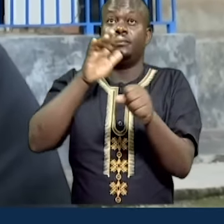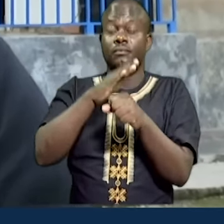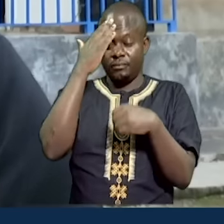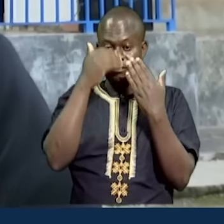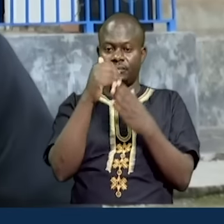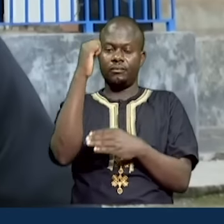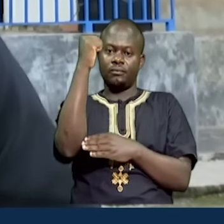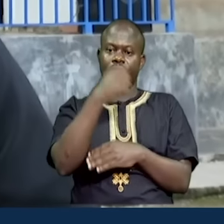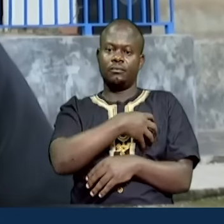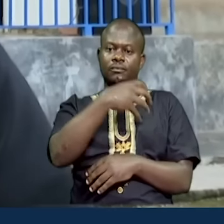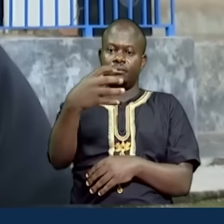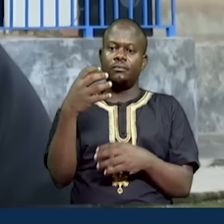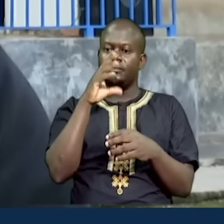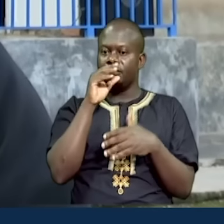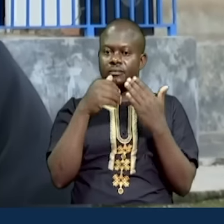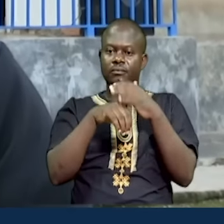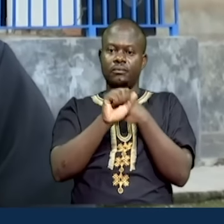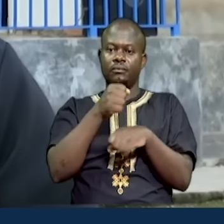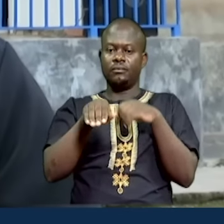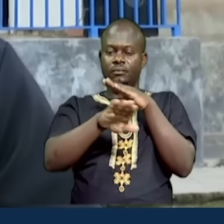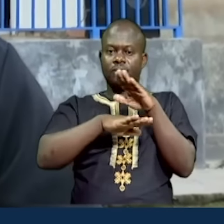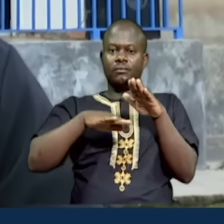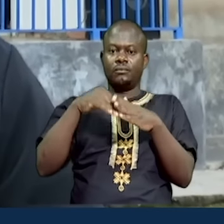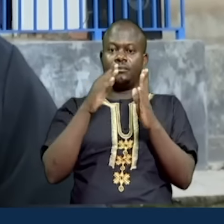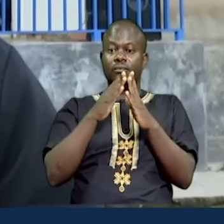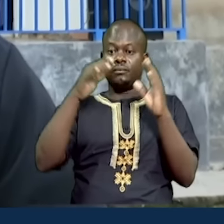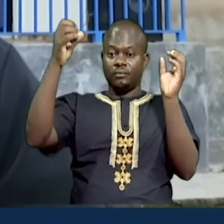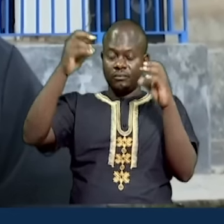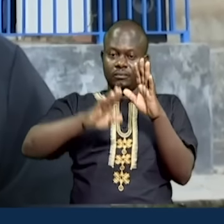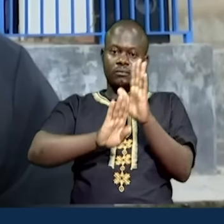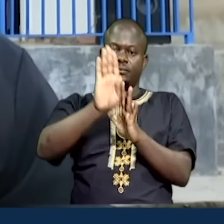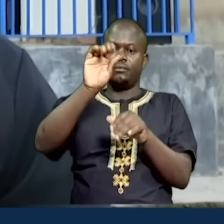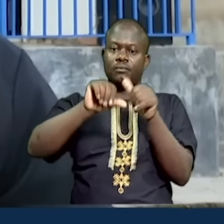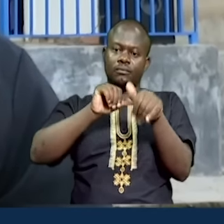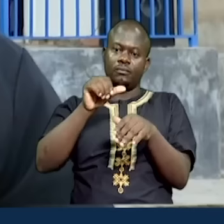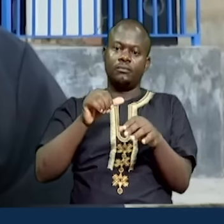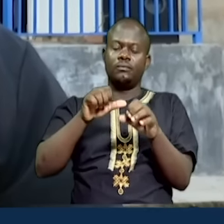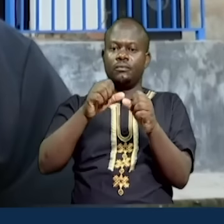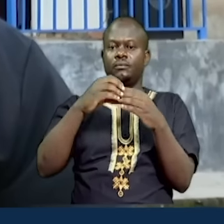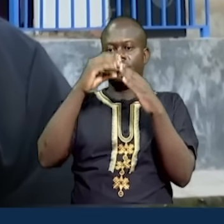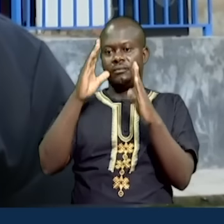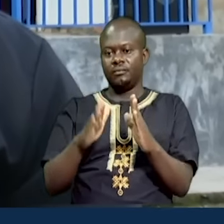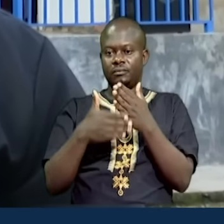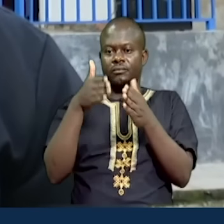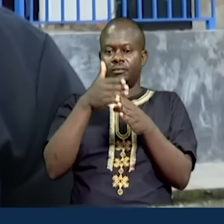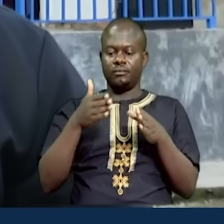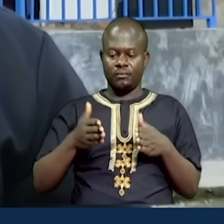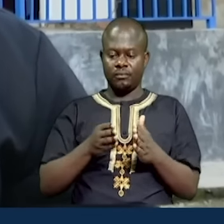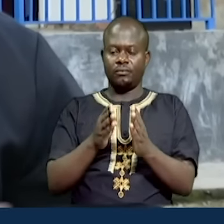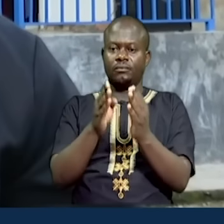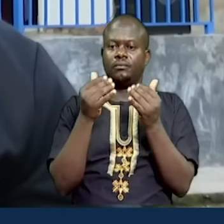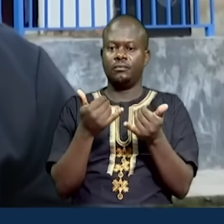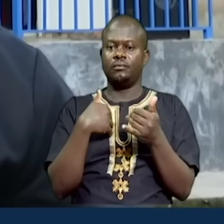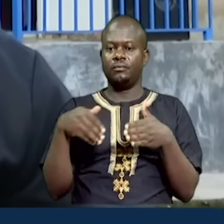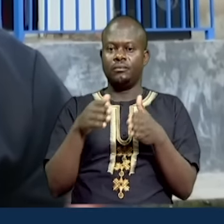y'ubukungu tuvuze nk'ibikorwa remezo ubona umujyi wa Kigali ari abaturage bateye imbere mu bijyanye no gufatanya n'ubuyobozi mu kwibakira nk'imihanda. Ubu ngo dufite